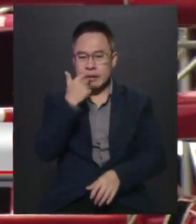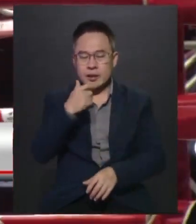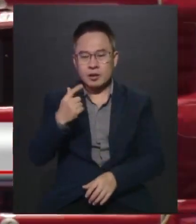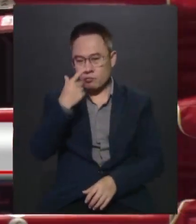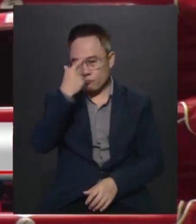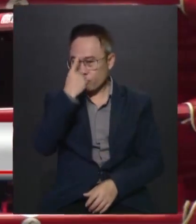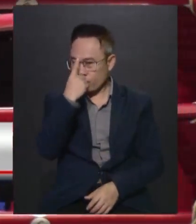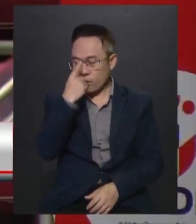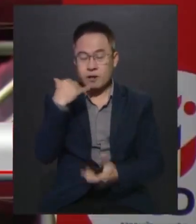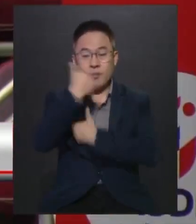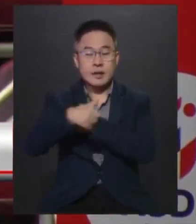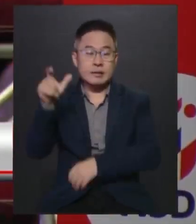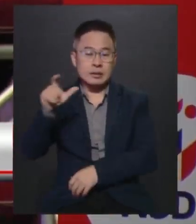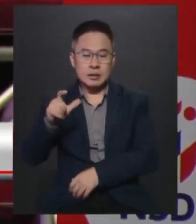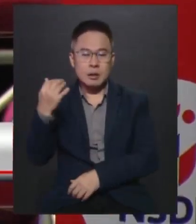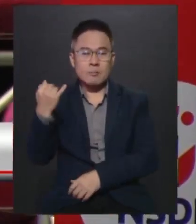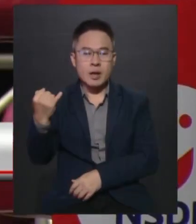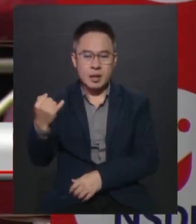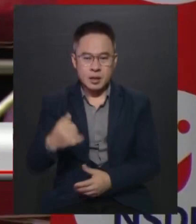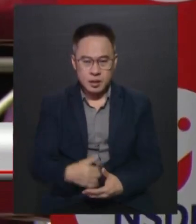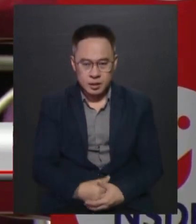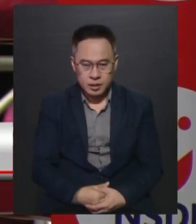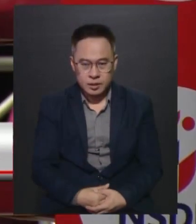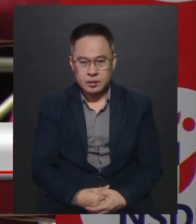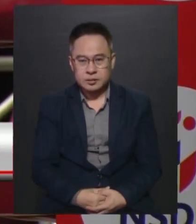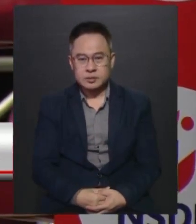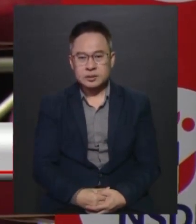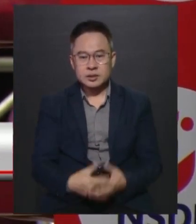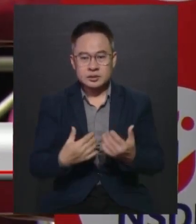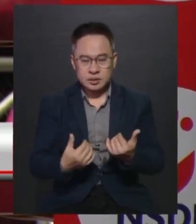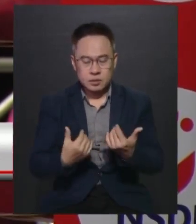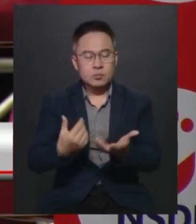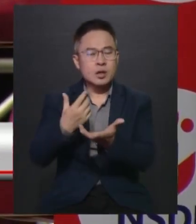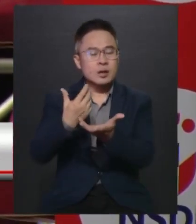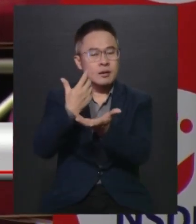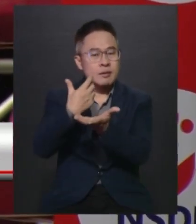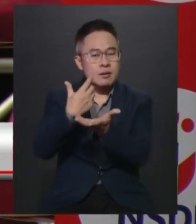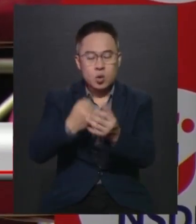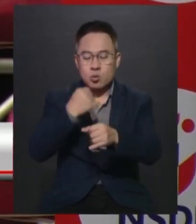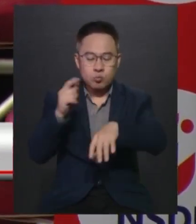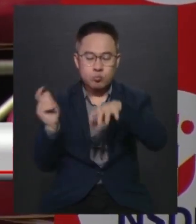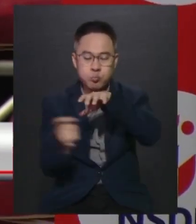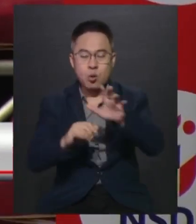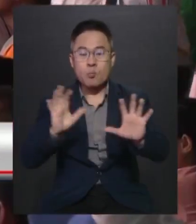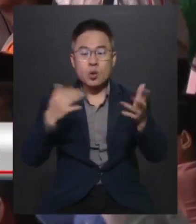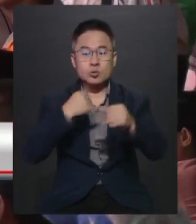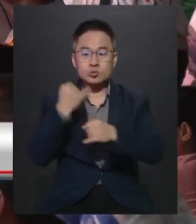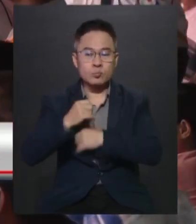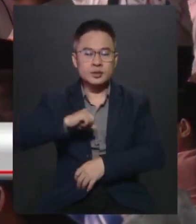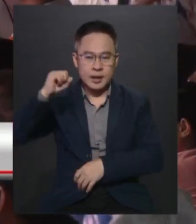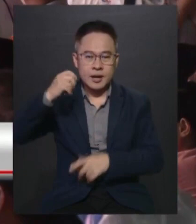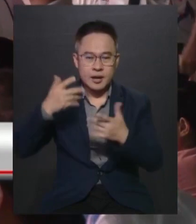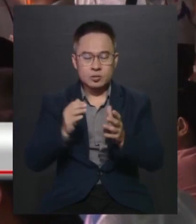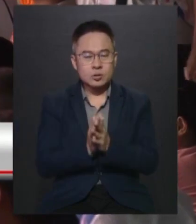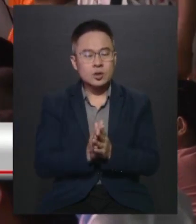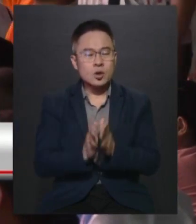จบการชกเนี่ยตะเภาแก้วสิงห์มาวินก็ได้ให้สัมภาษณ์ว่าการชกวันนี้ต้องขอบคุณในรายการแข่งขัน MotoGP